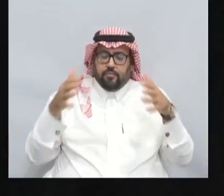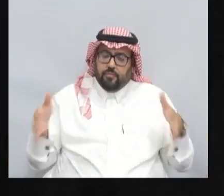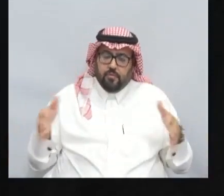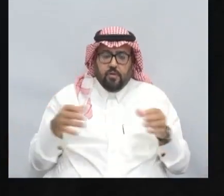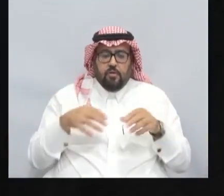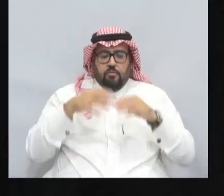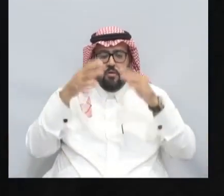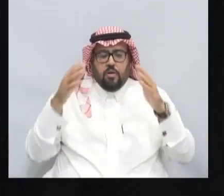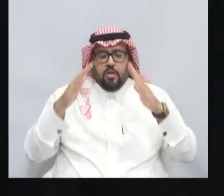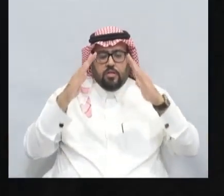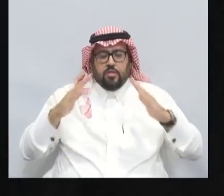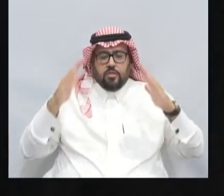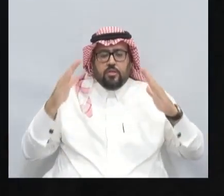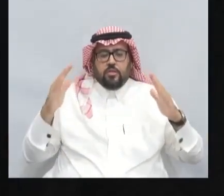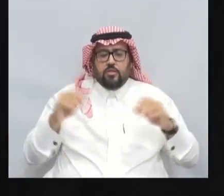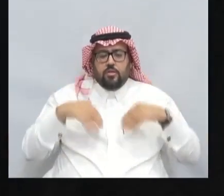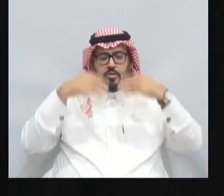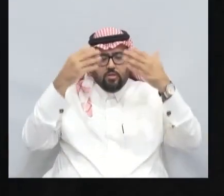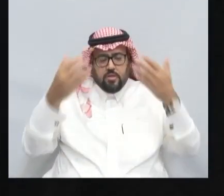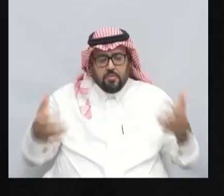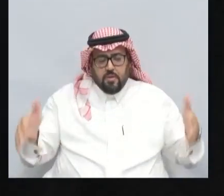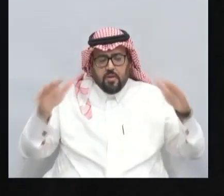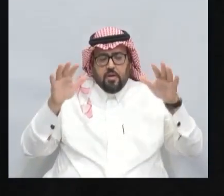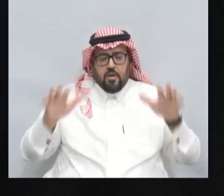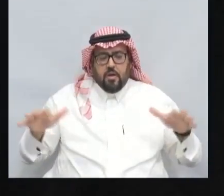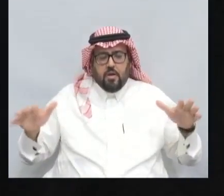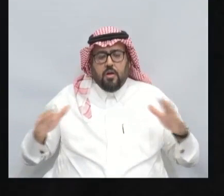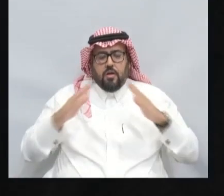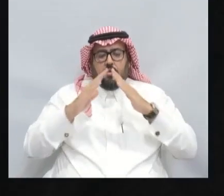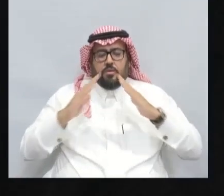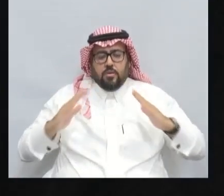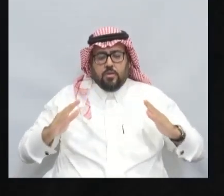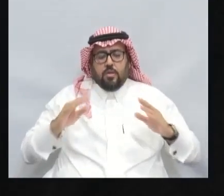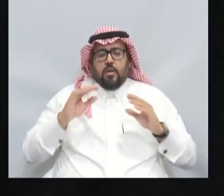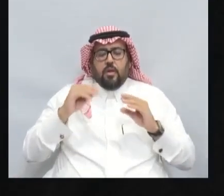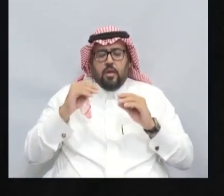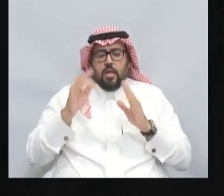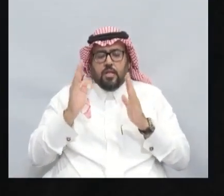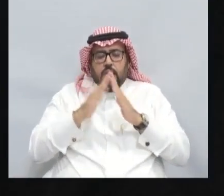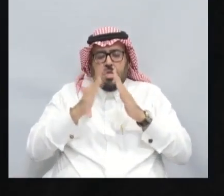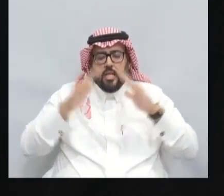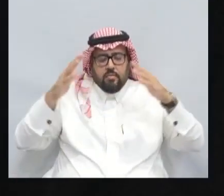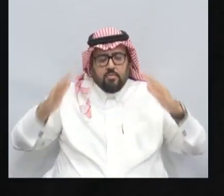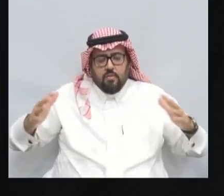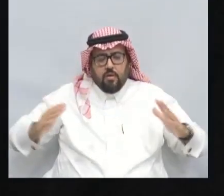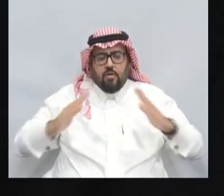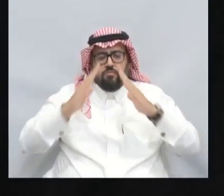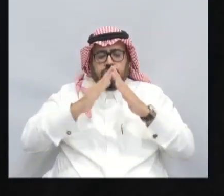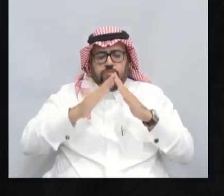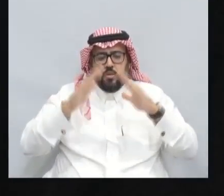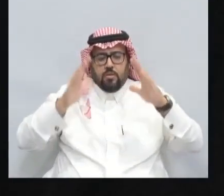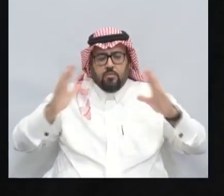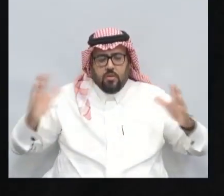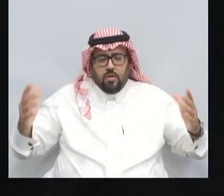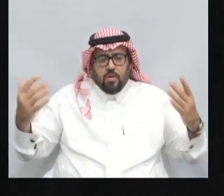البركان وتكون لي، ترجع إلى هذا الجبل وتكون لي الشكل ماذا؟ المخروط، لأنها تلتصق هذه المقذوفات